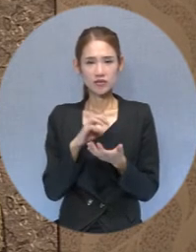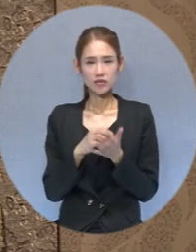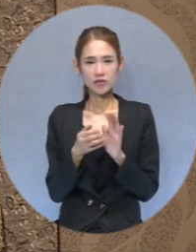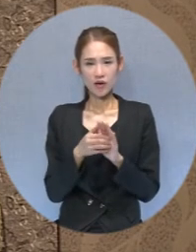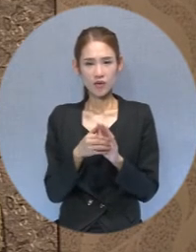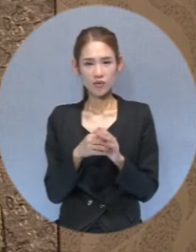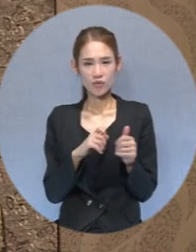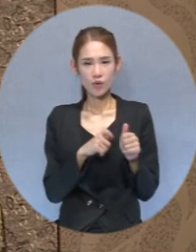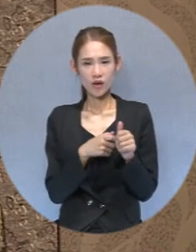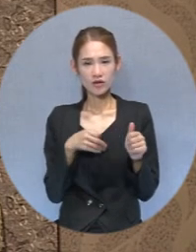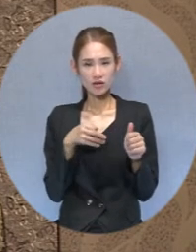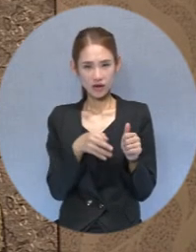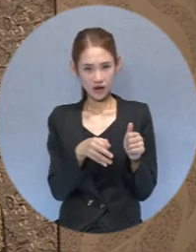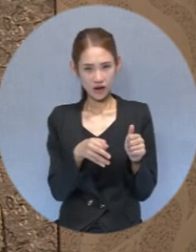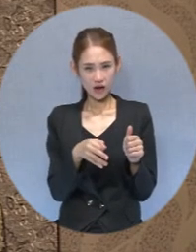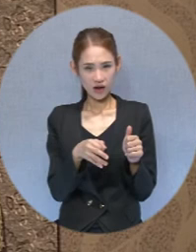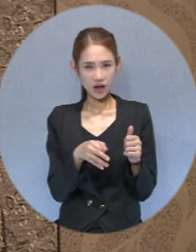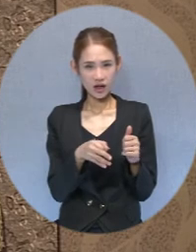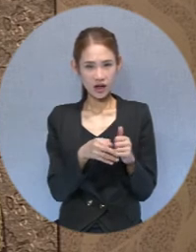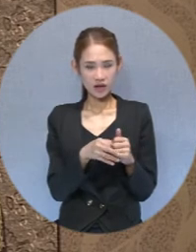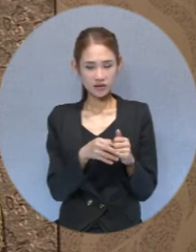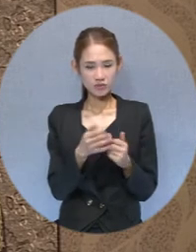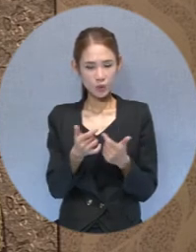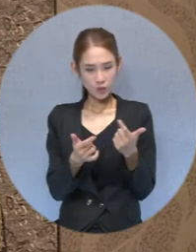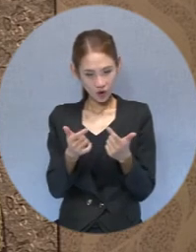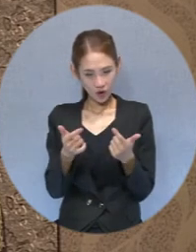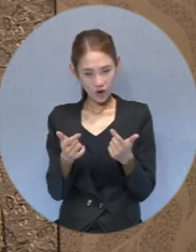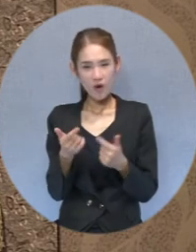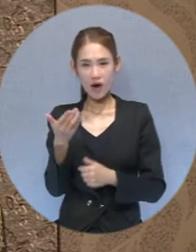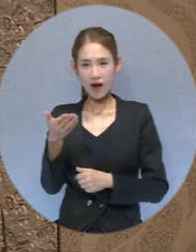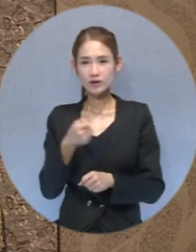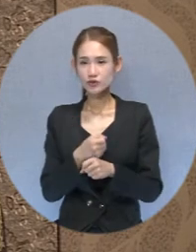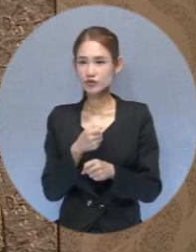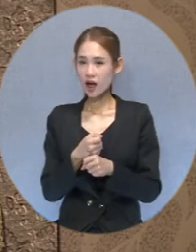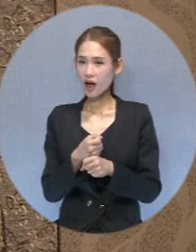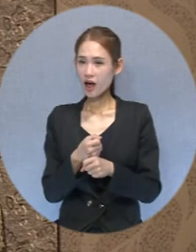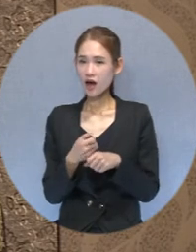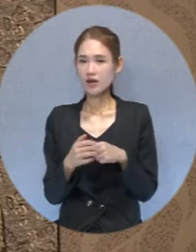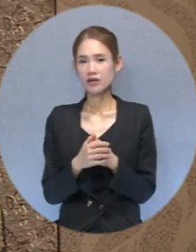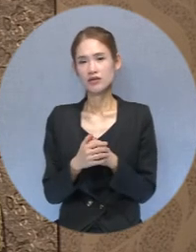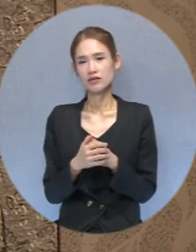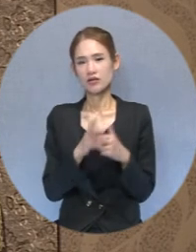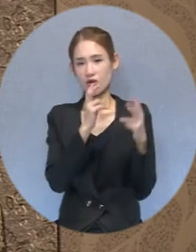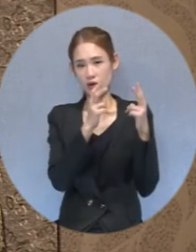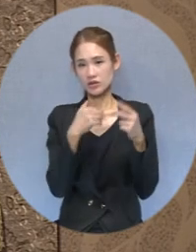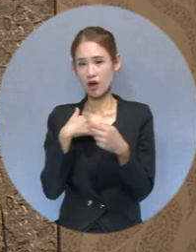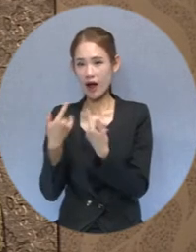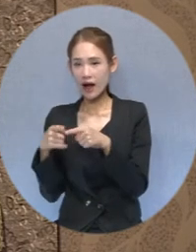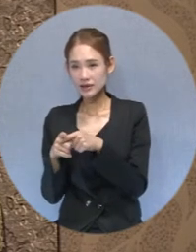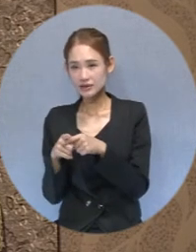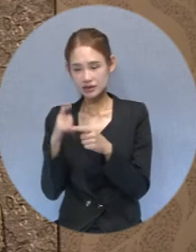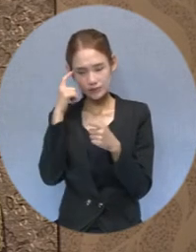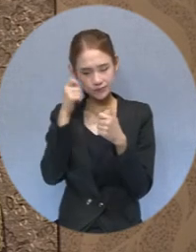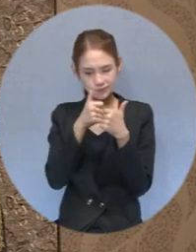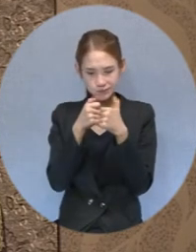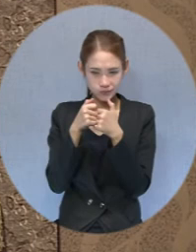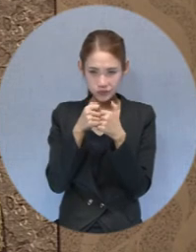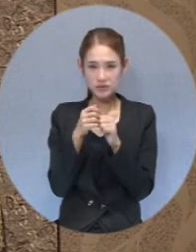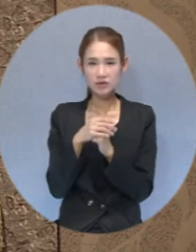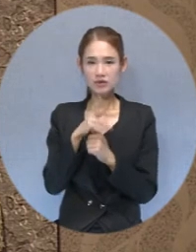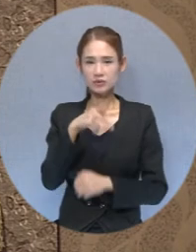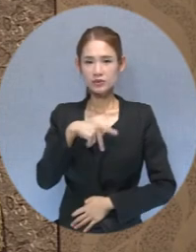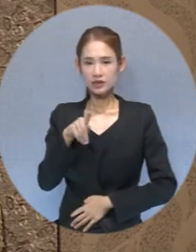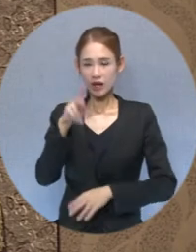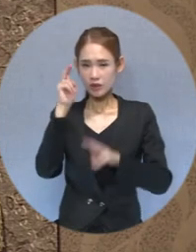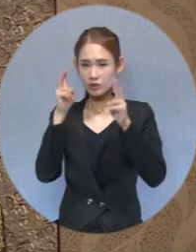가면은 과태료를 좀 부분적으로 좀 조정을 할 수 있다. 그러니까 업체하고 저희하고 같이 머리를 맞대고 뭐 피해